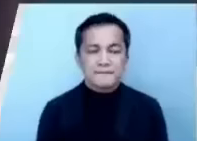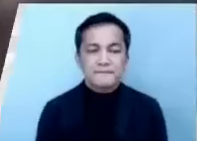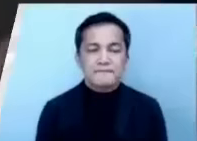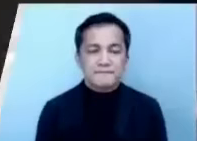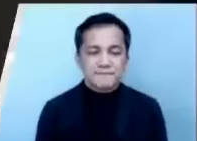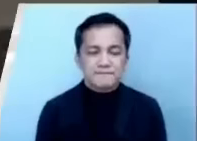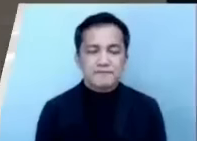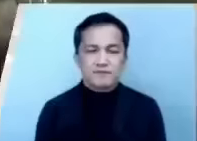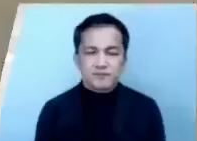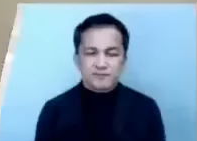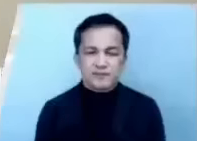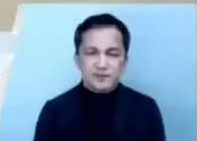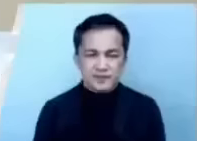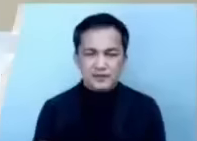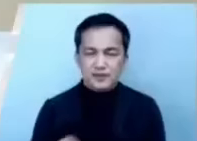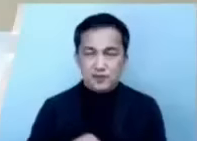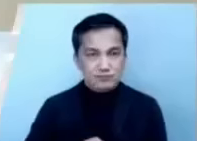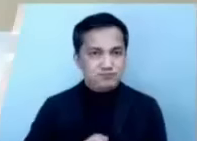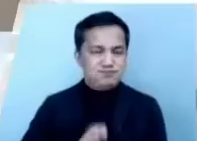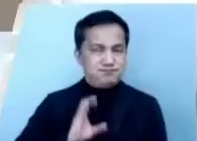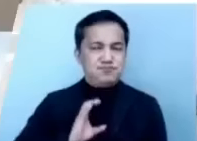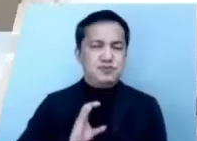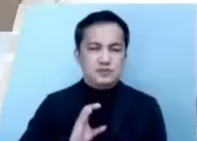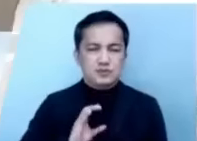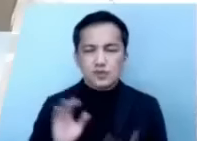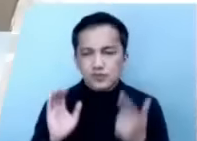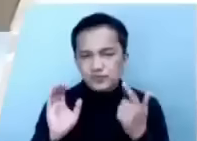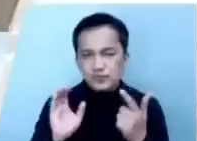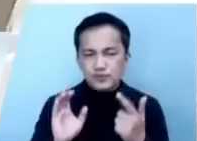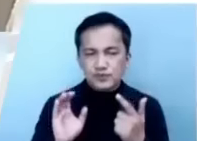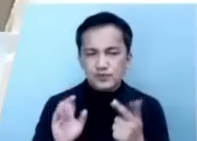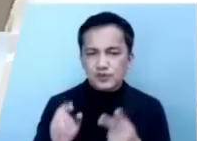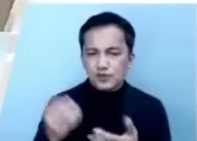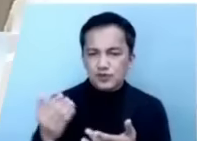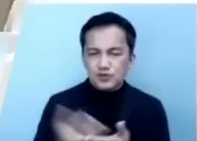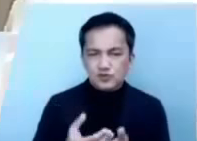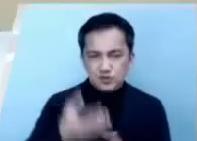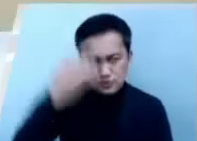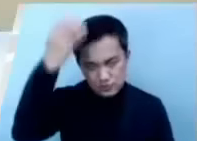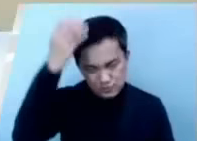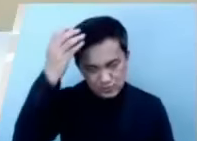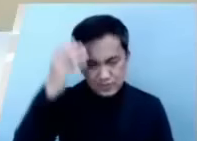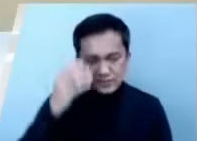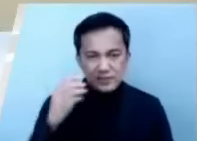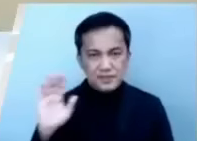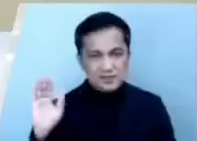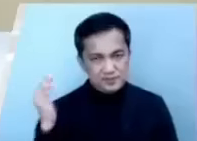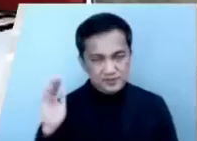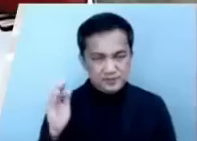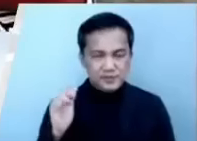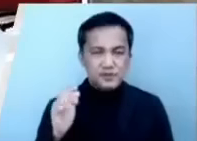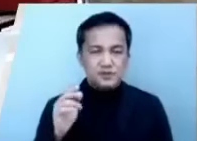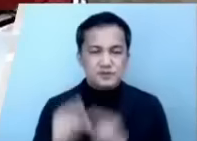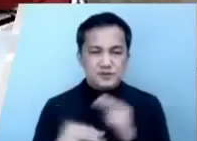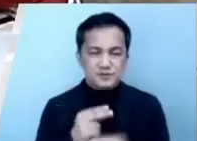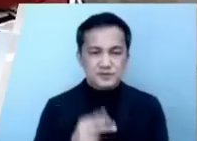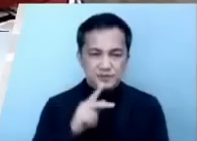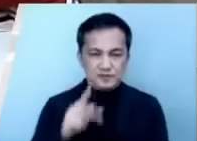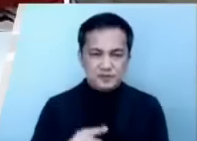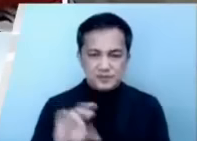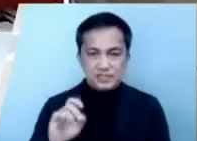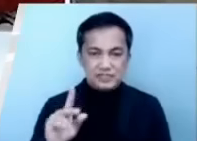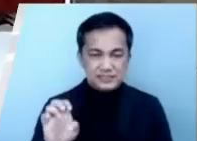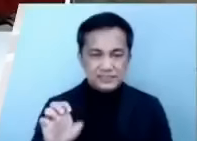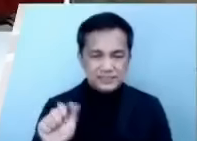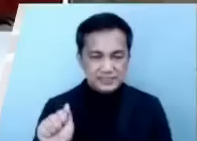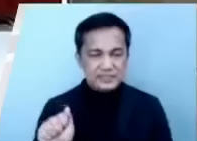Oozing with confidence, yet calm, si newly crowned Miss Universe Philippines, Chelsea Manalo, sa pagharap niya sa